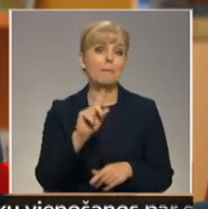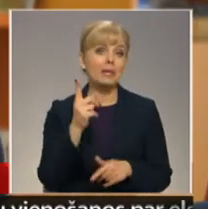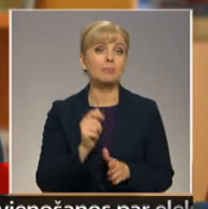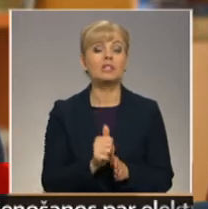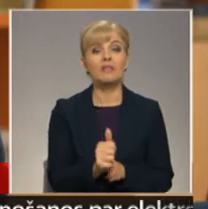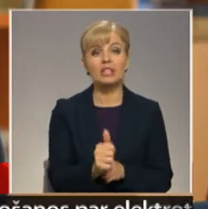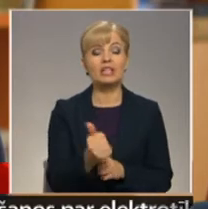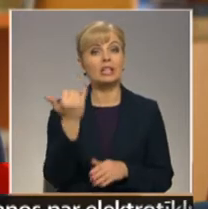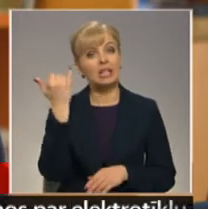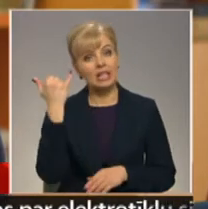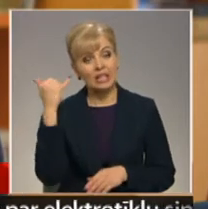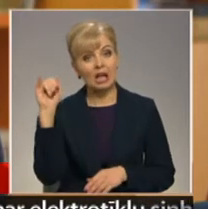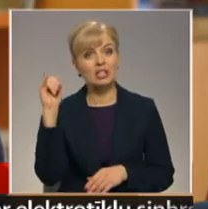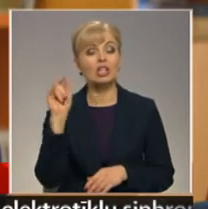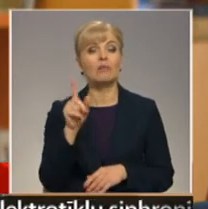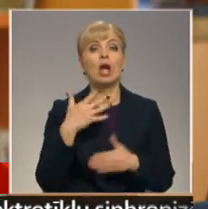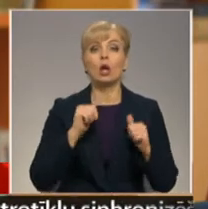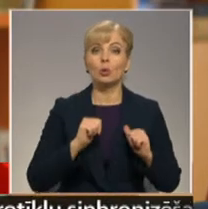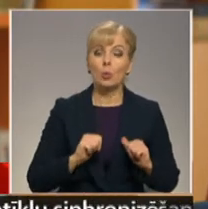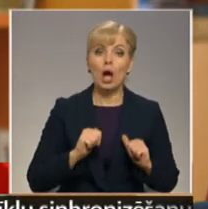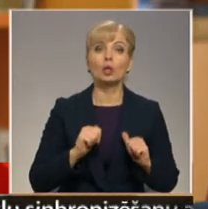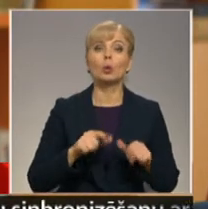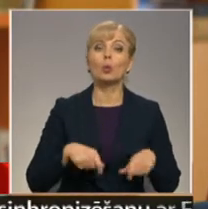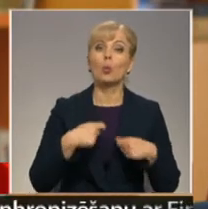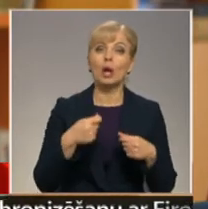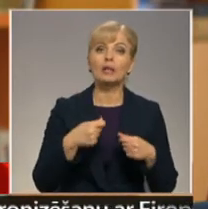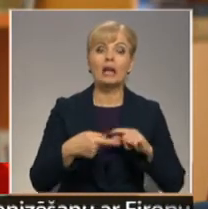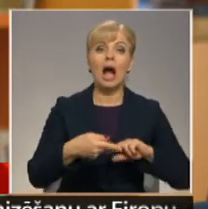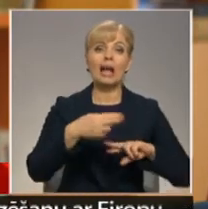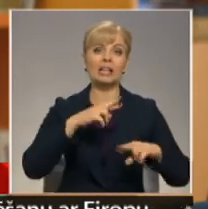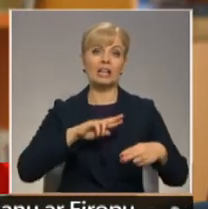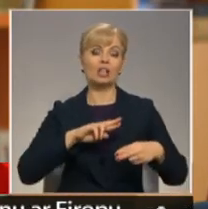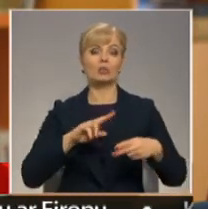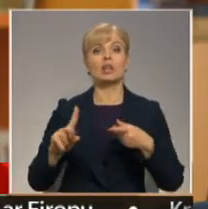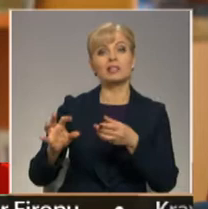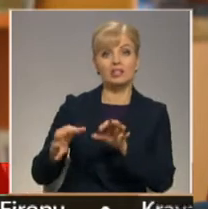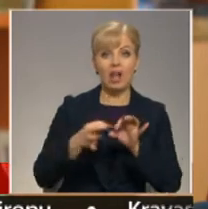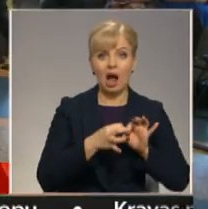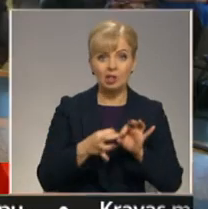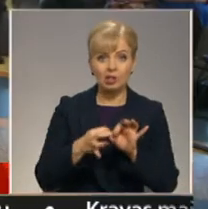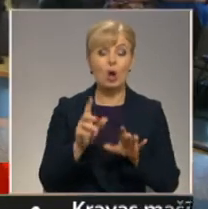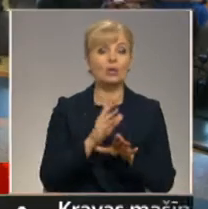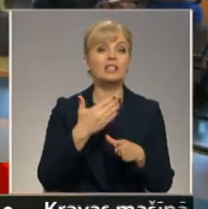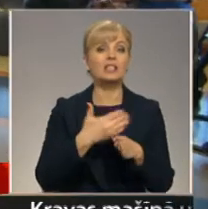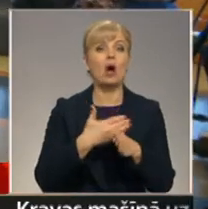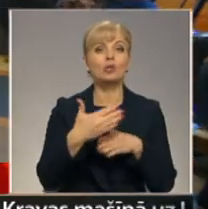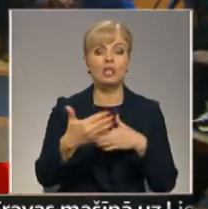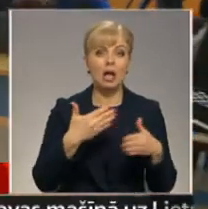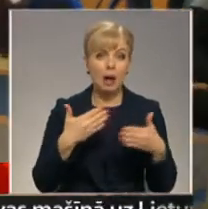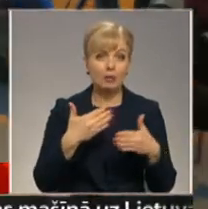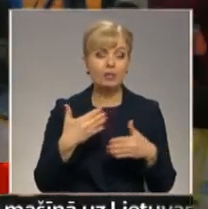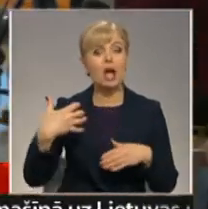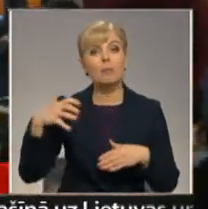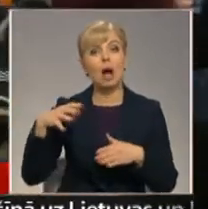virzīt iniciatīvas, otrais ir dot godīgu šo apgriezinisko saiti un trešais ir šis savstarpējs atbalsts. Padomas sastāvā